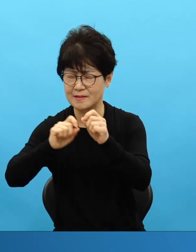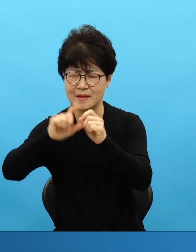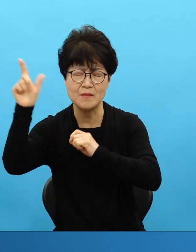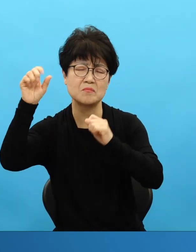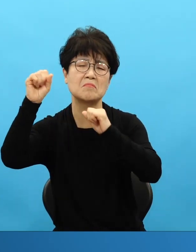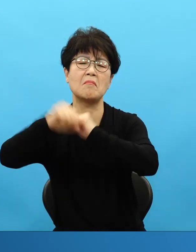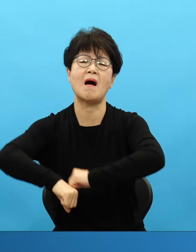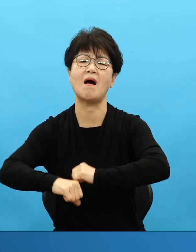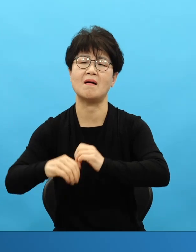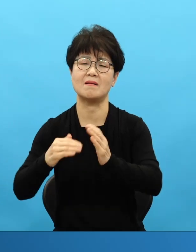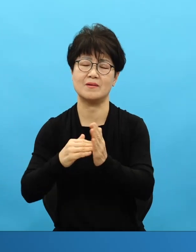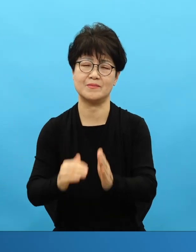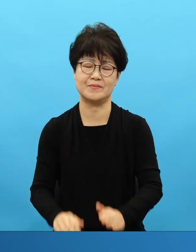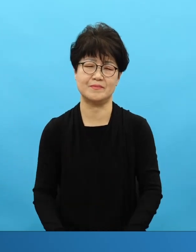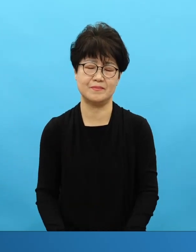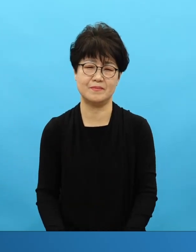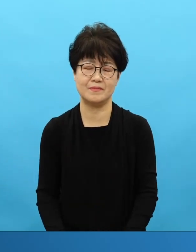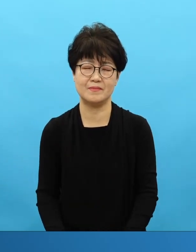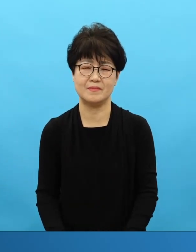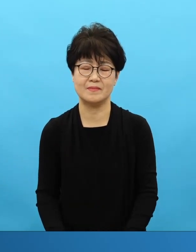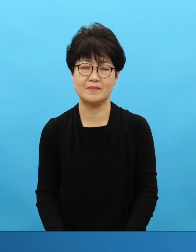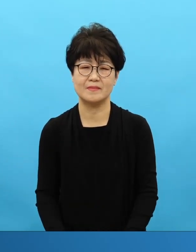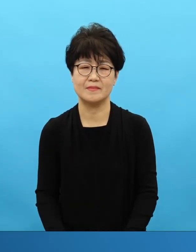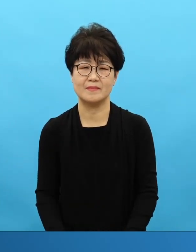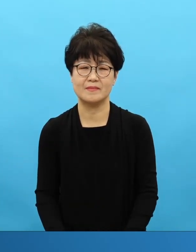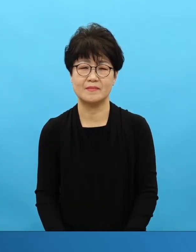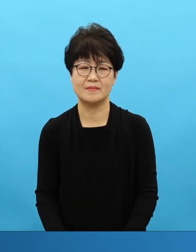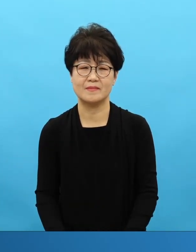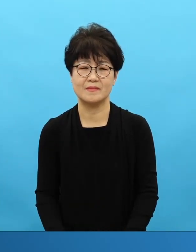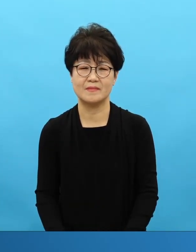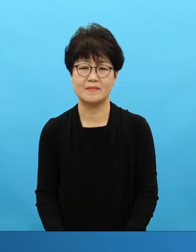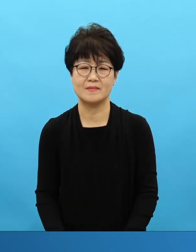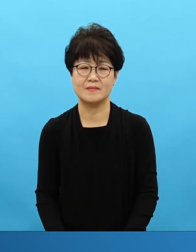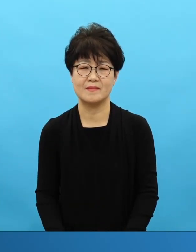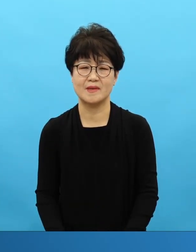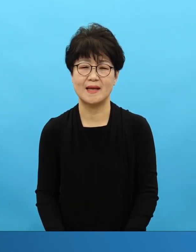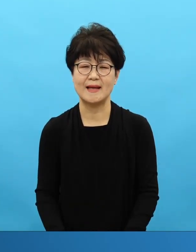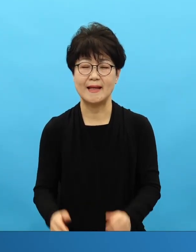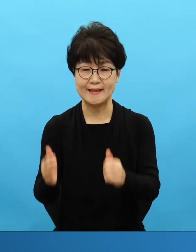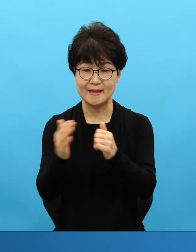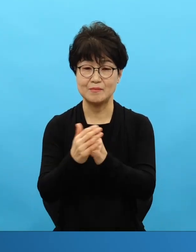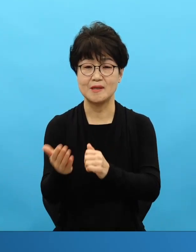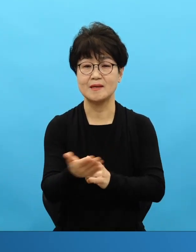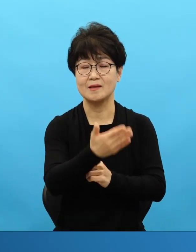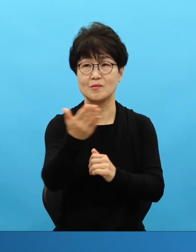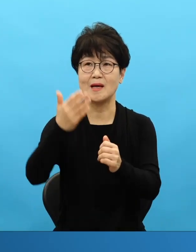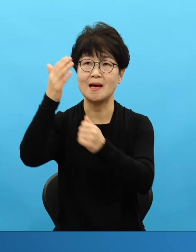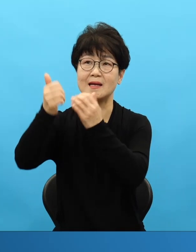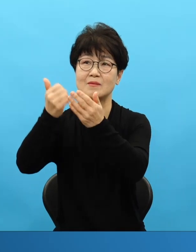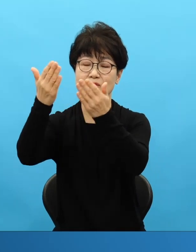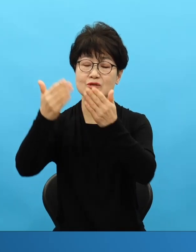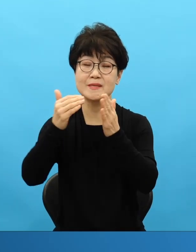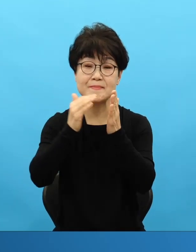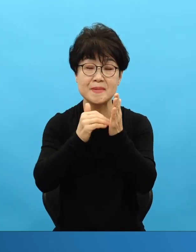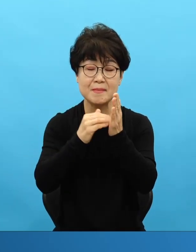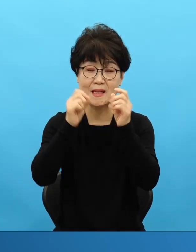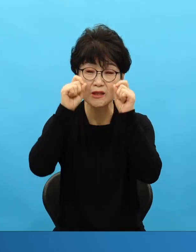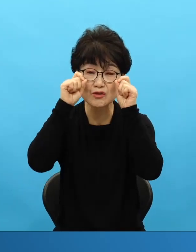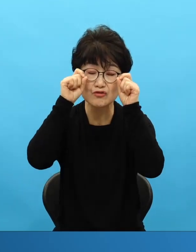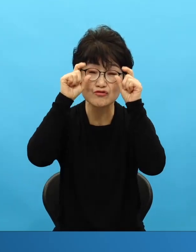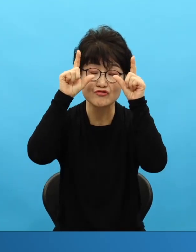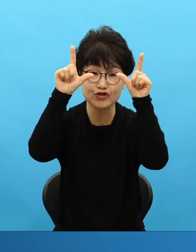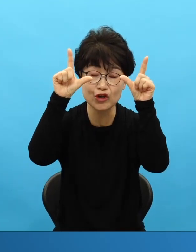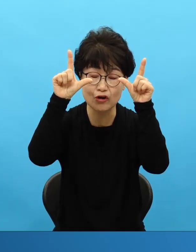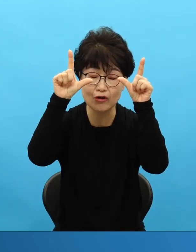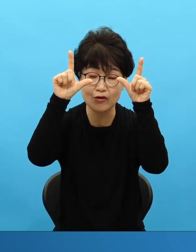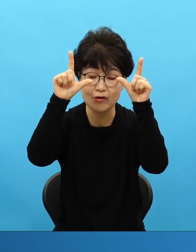passed on. 그래서 여러분이 이 비밀을 누릴 수 있다면 어디에 집중해야 될 것이냐